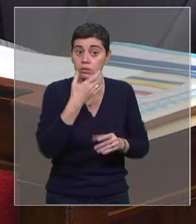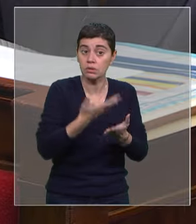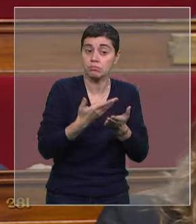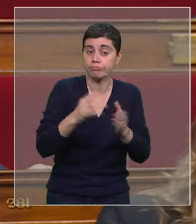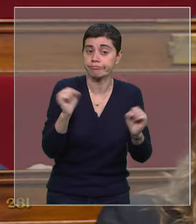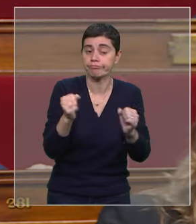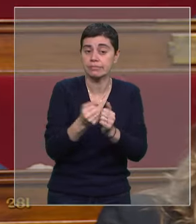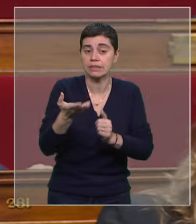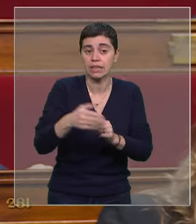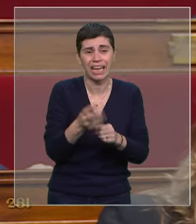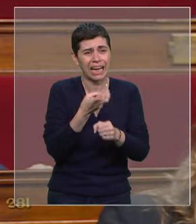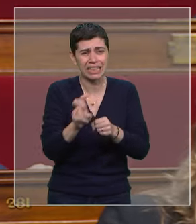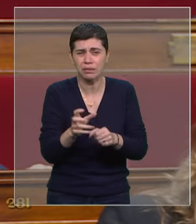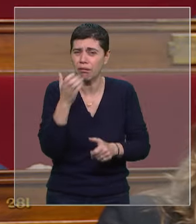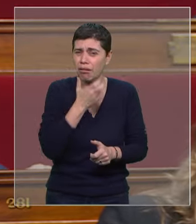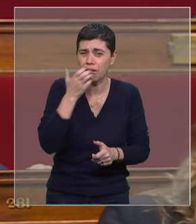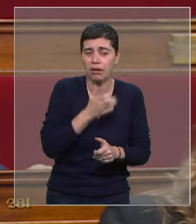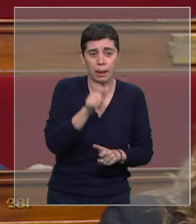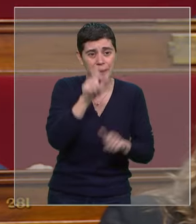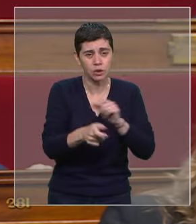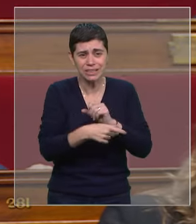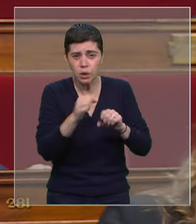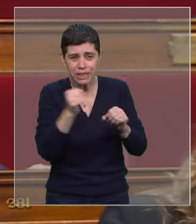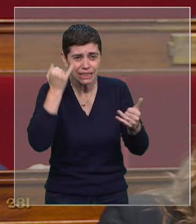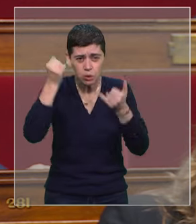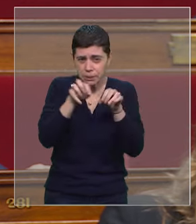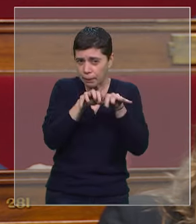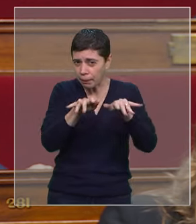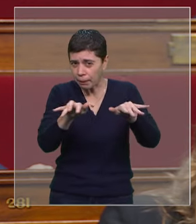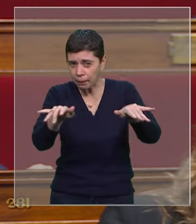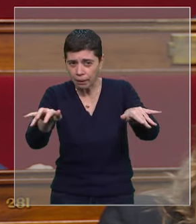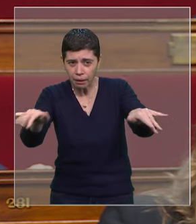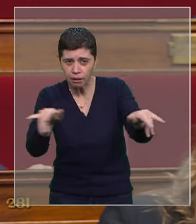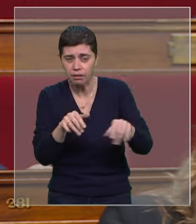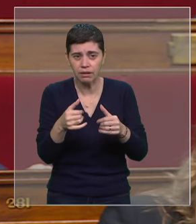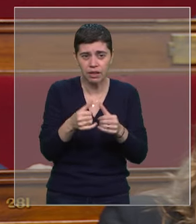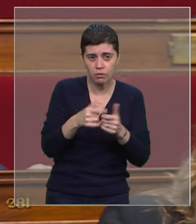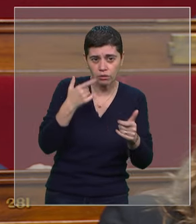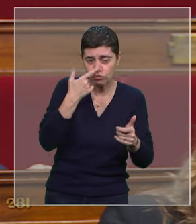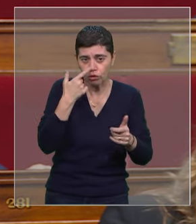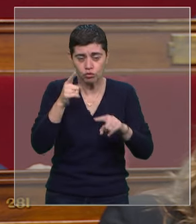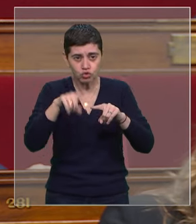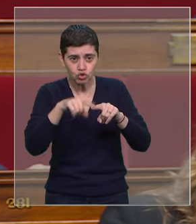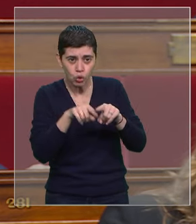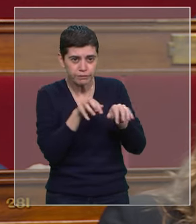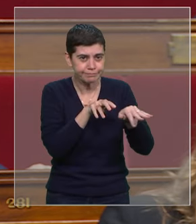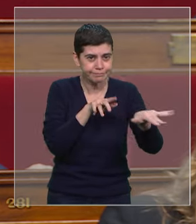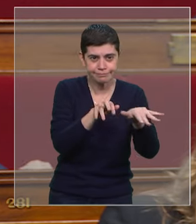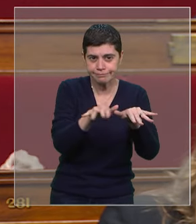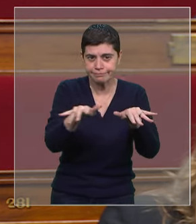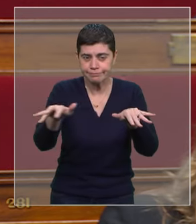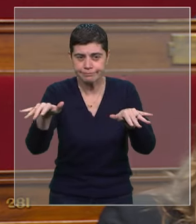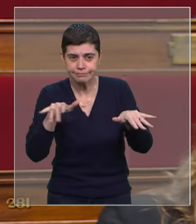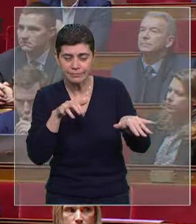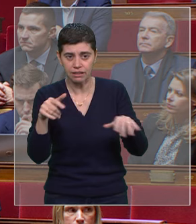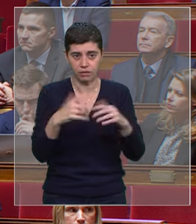Le risque est immense. L'idéologie des terroristes s'engouffre dans toutes les brèches. Elle se sert de nos failles et met en place un piège du